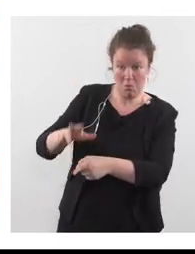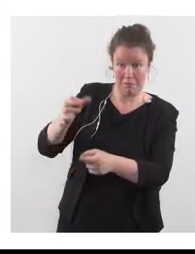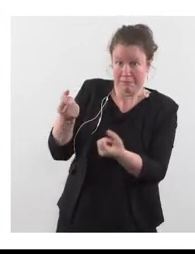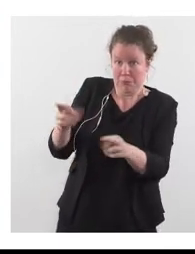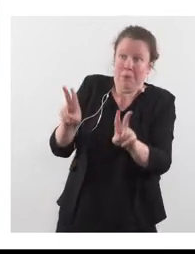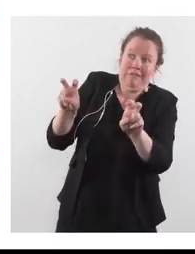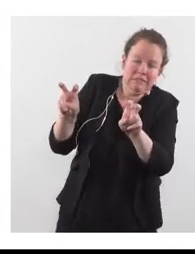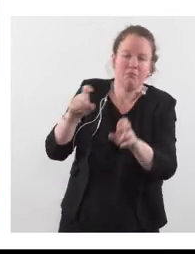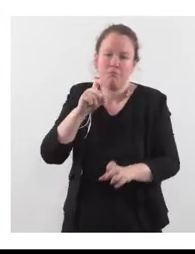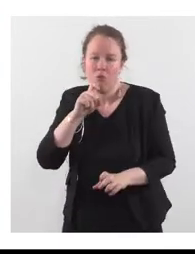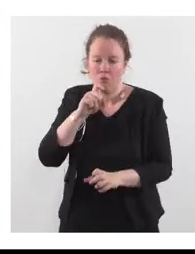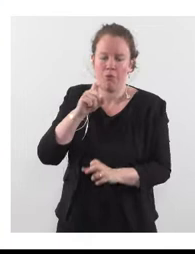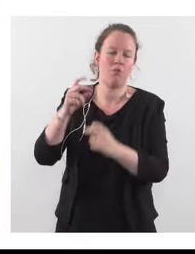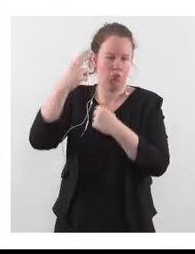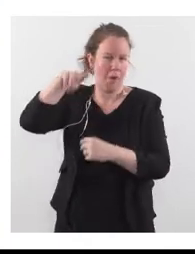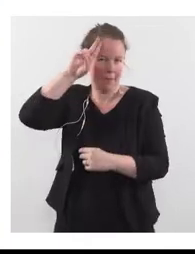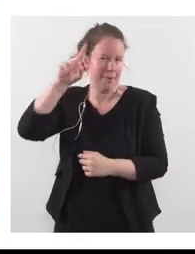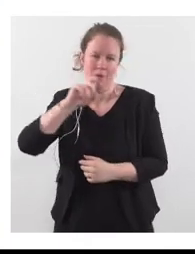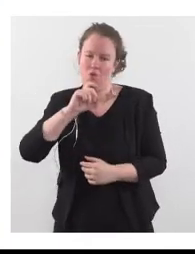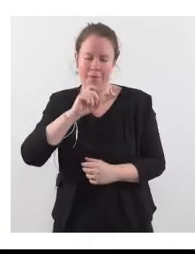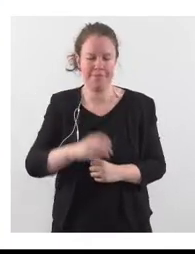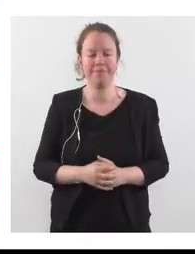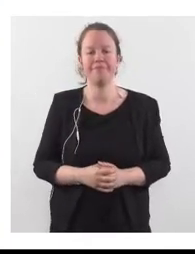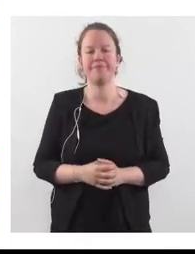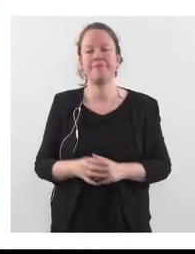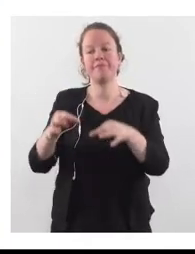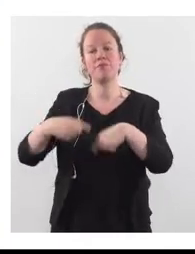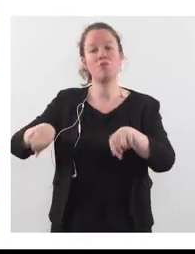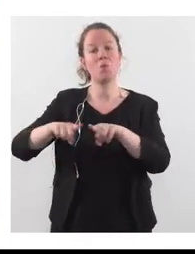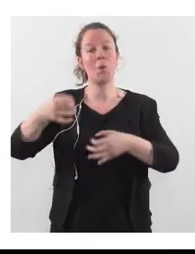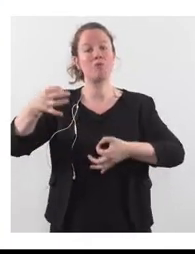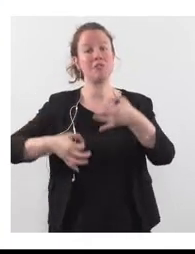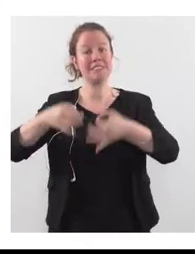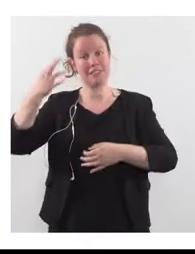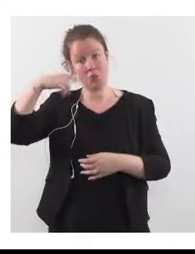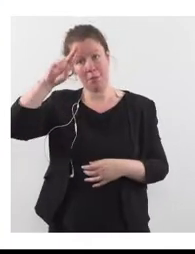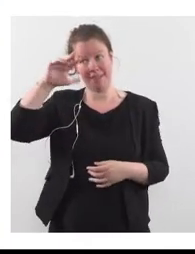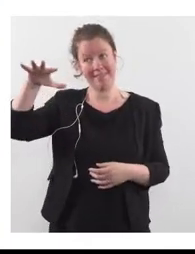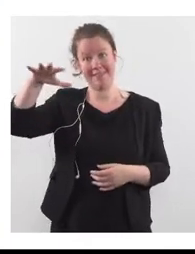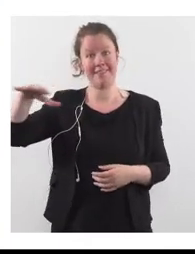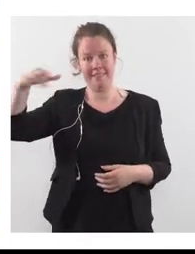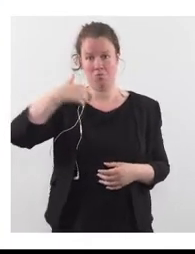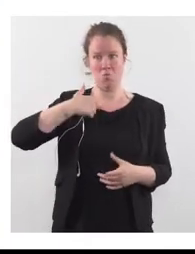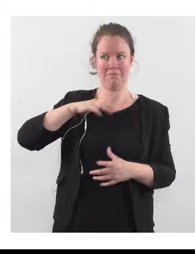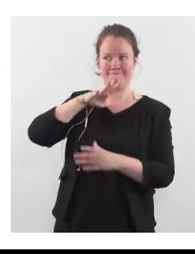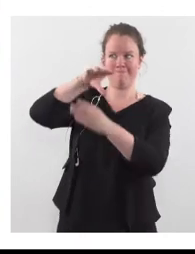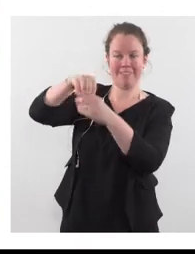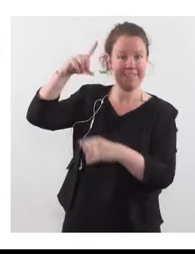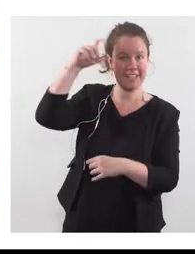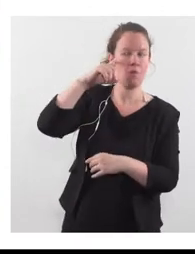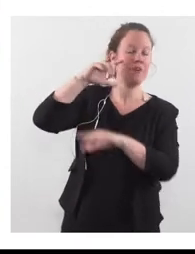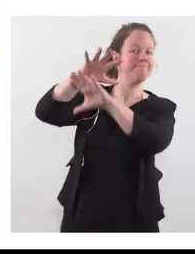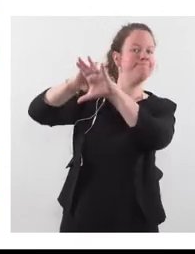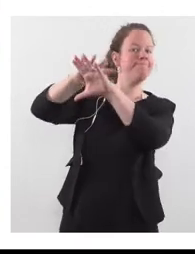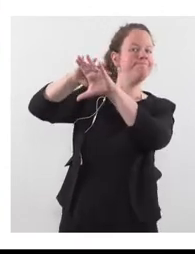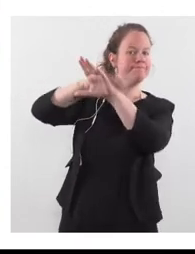de l'Union européenne, nous sommes très peu impliqués, sauf faute de visibilité sur les contentieux en cours et d'accessibilité